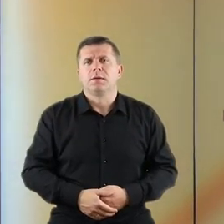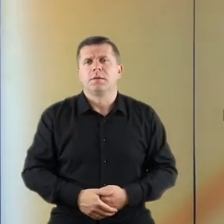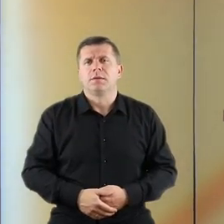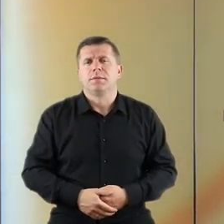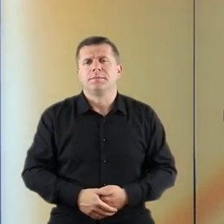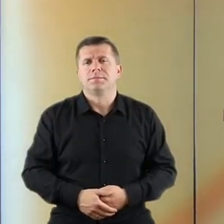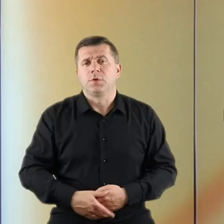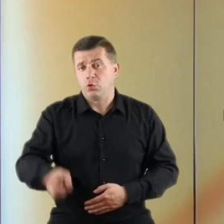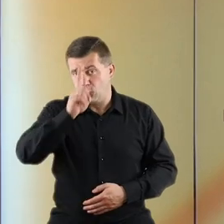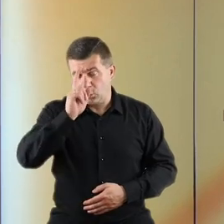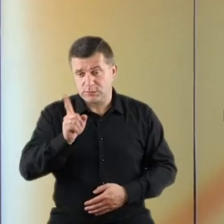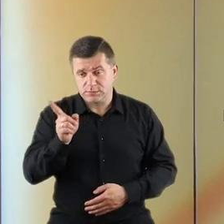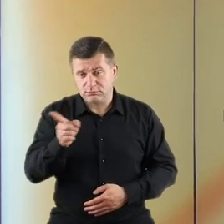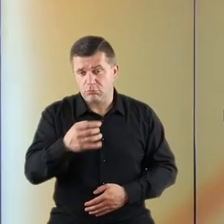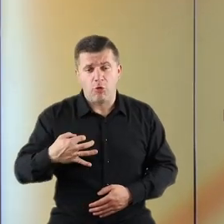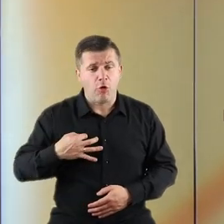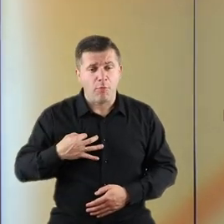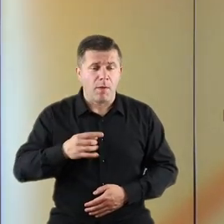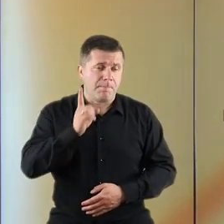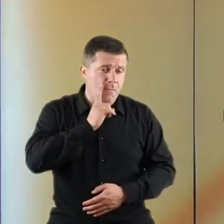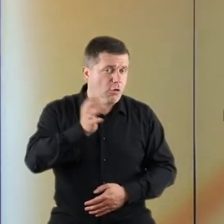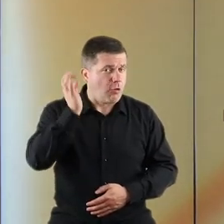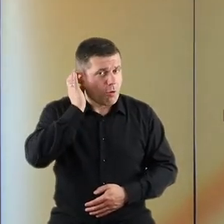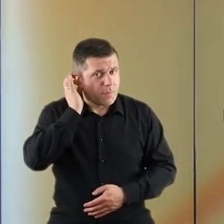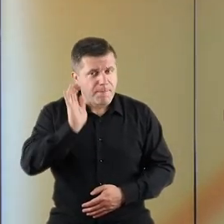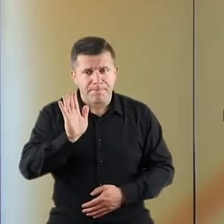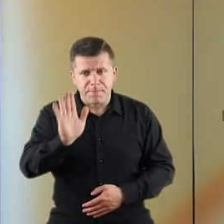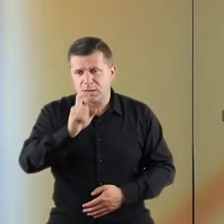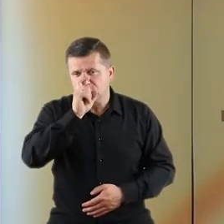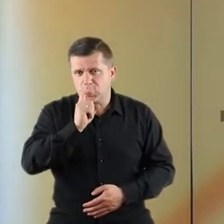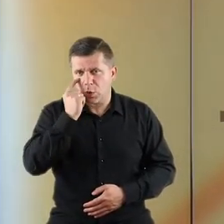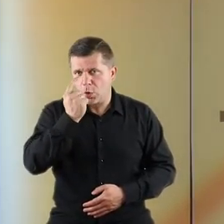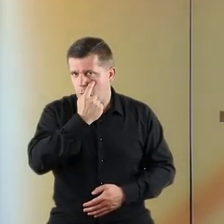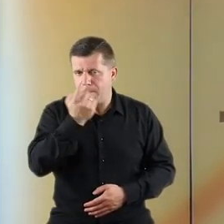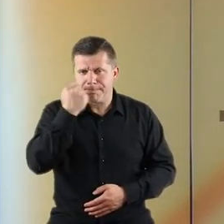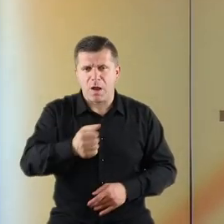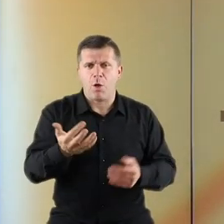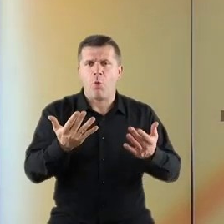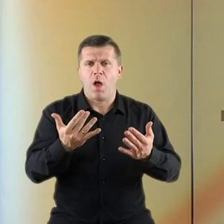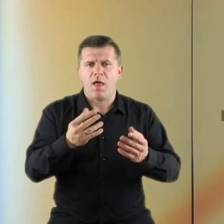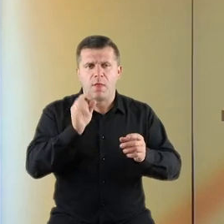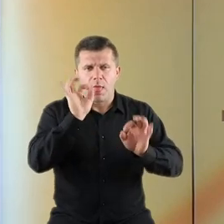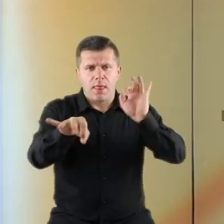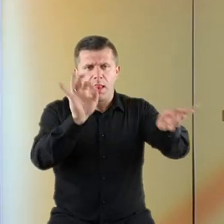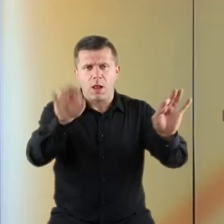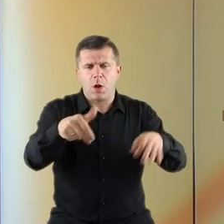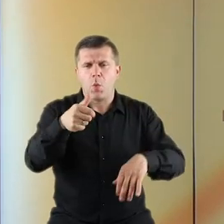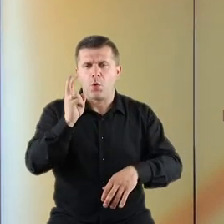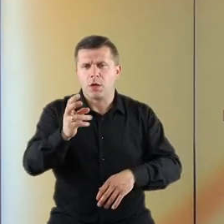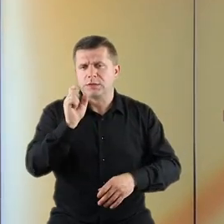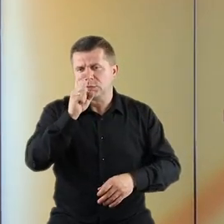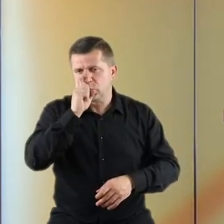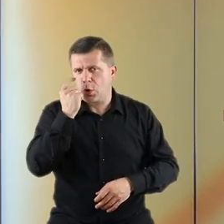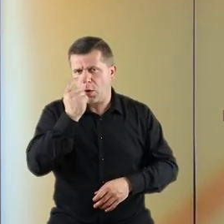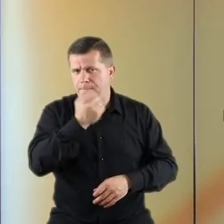ludzie tacy obojętnie mężczyźni czy kobiety miewają złe oczy którymi bardzo łatwo urok rzucają złe oczy te oczy bardzo